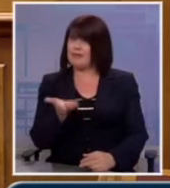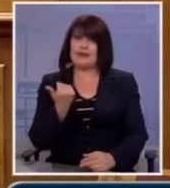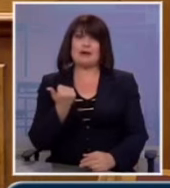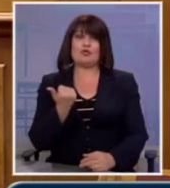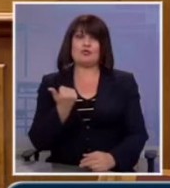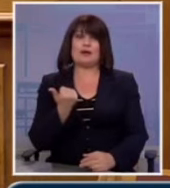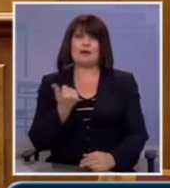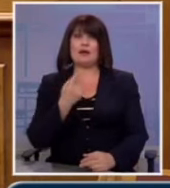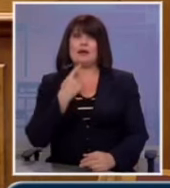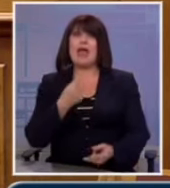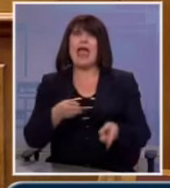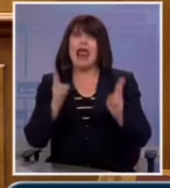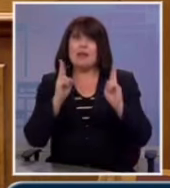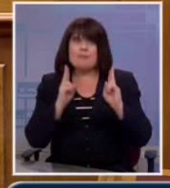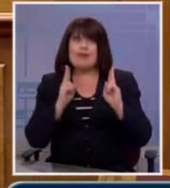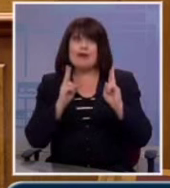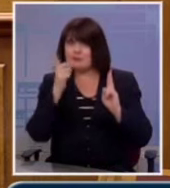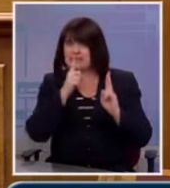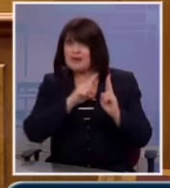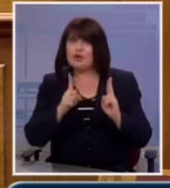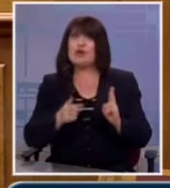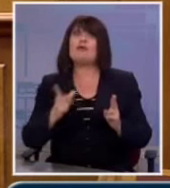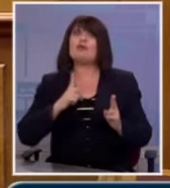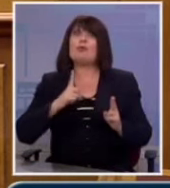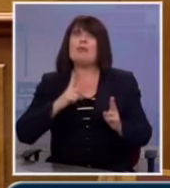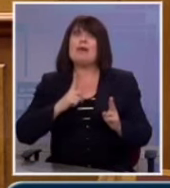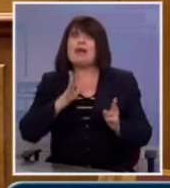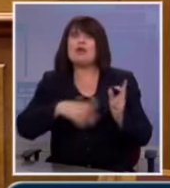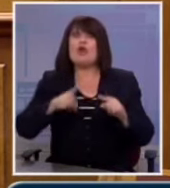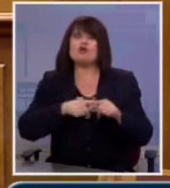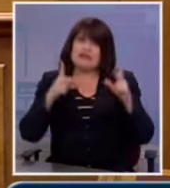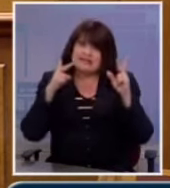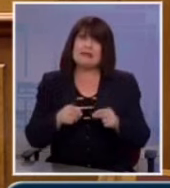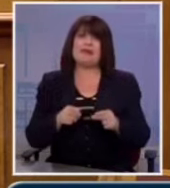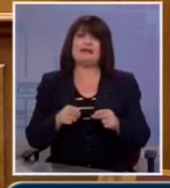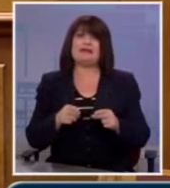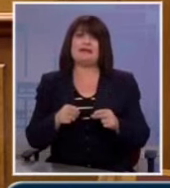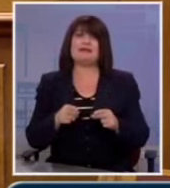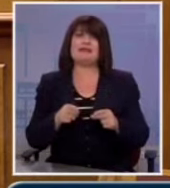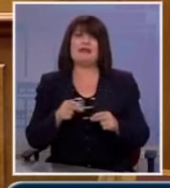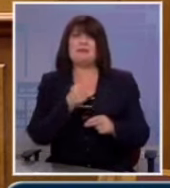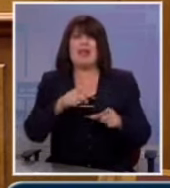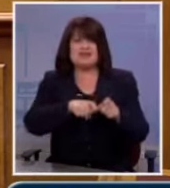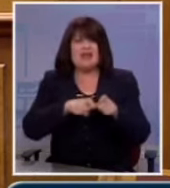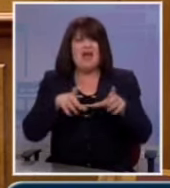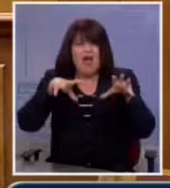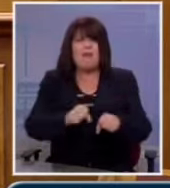να διαψεύσουμε την ελπίδα και τις προσδοκίες του ελληνικού λαού να σταματήσει η χώρα μας να είναι μια αποικία